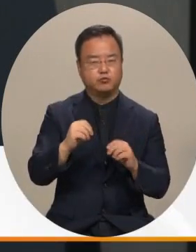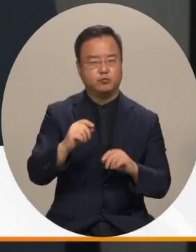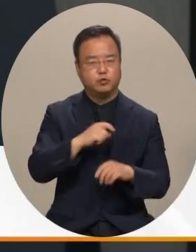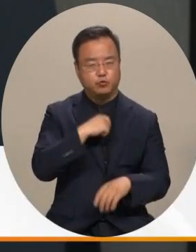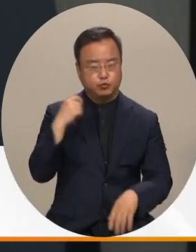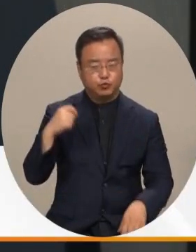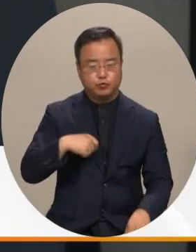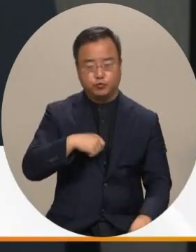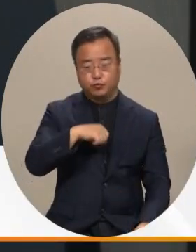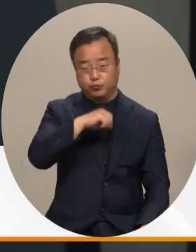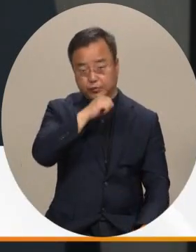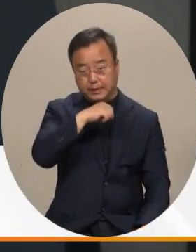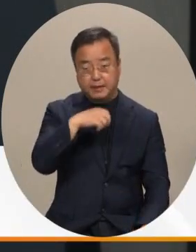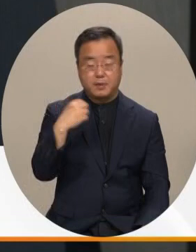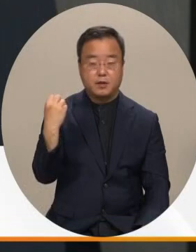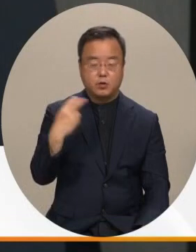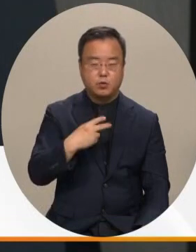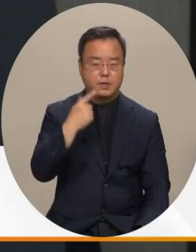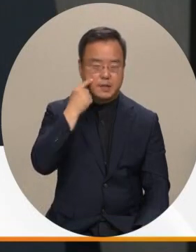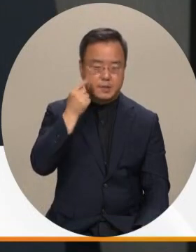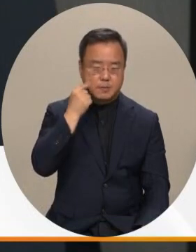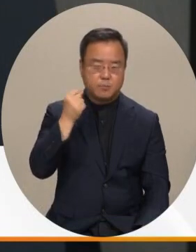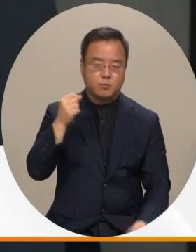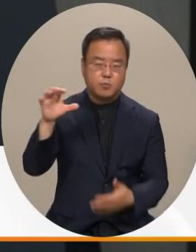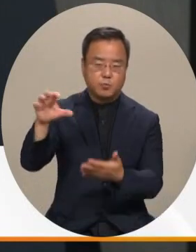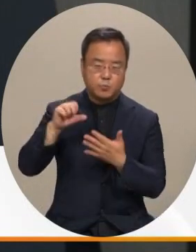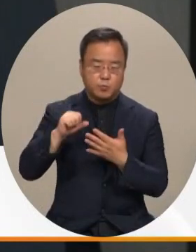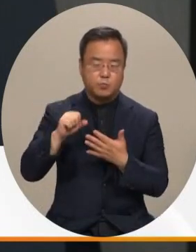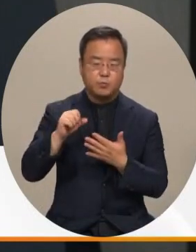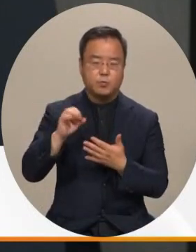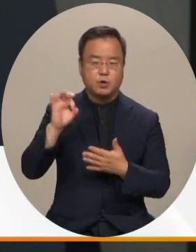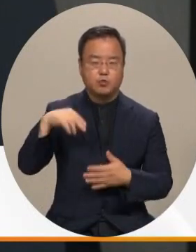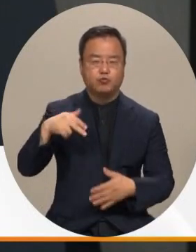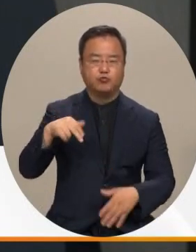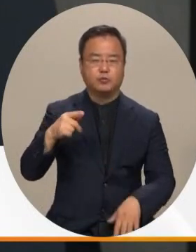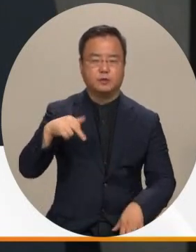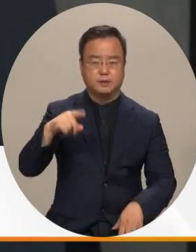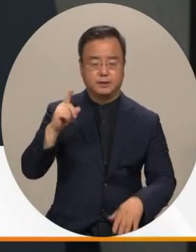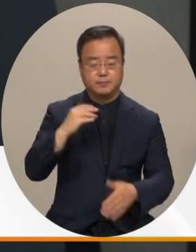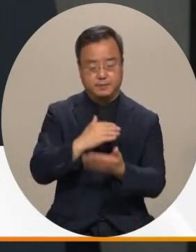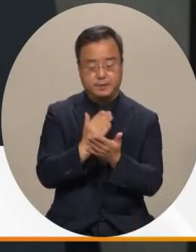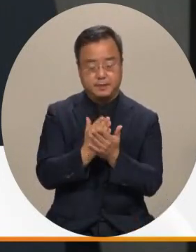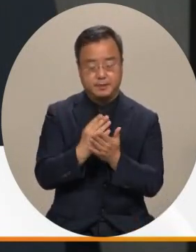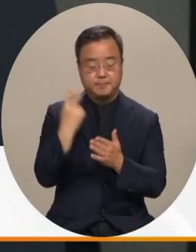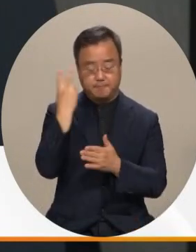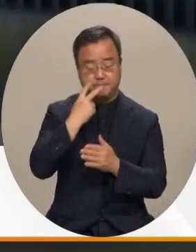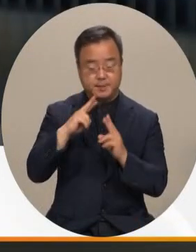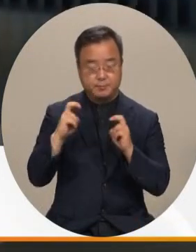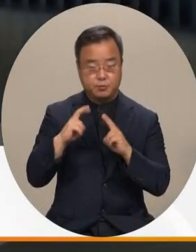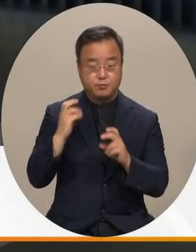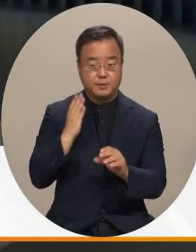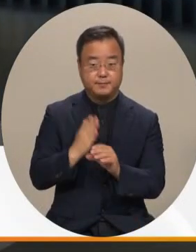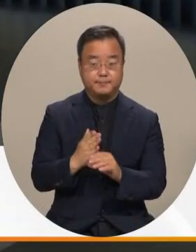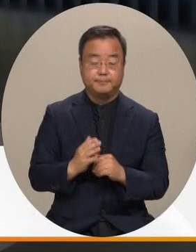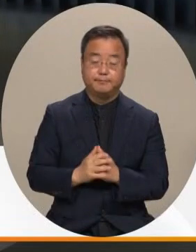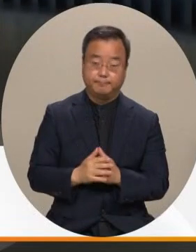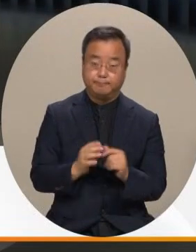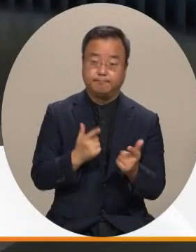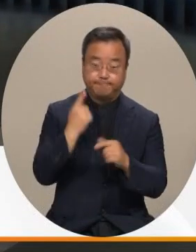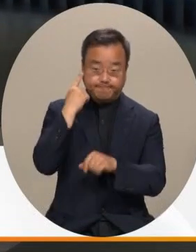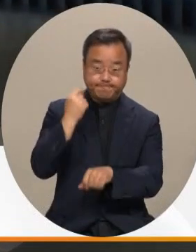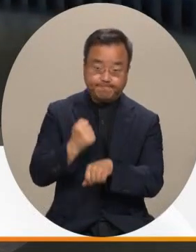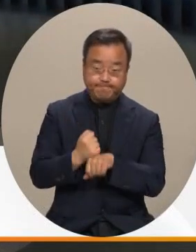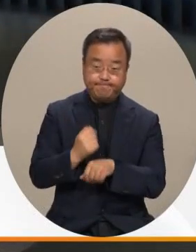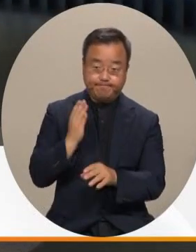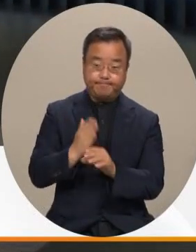표본들 저희가 직접 확보를 해서 유전자 다양성 분석이라 그가 그런 연구를 진행 중에 있습니다네 여러 가지 또 다양한 측면에서 연구도 진행